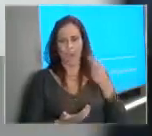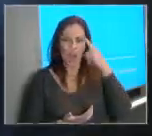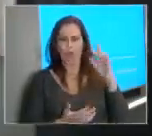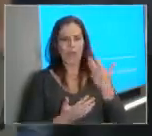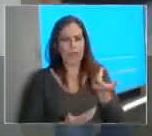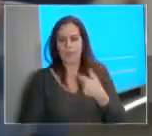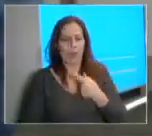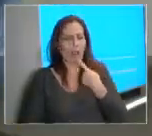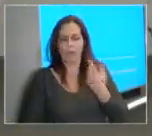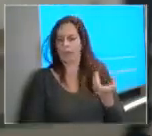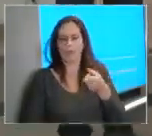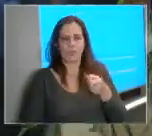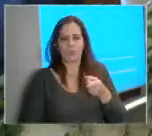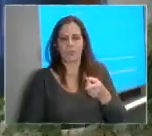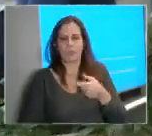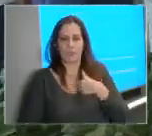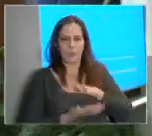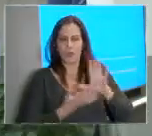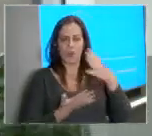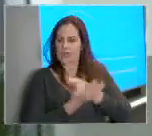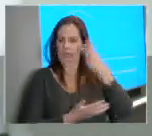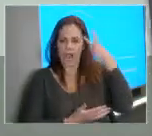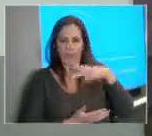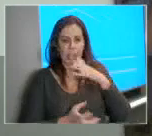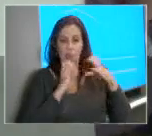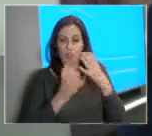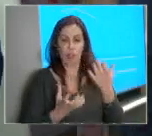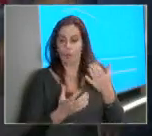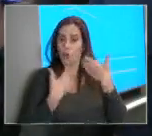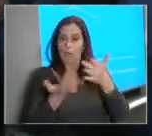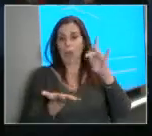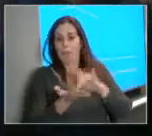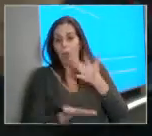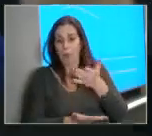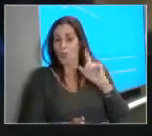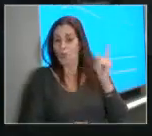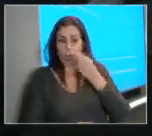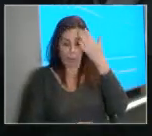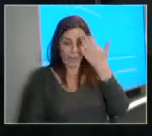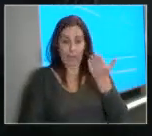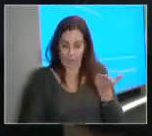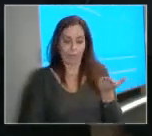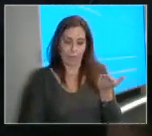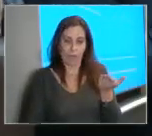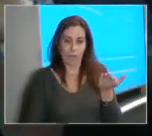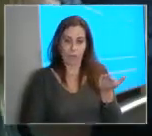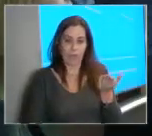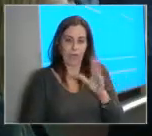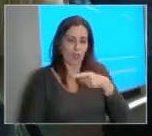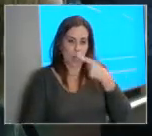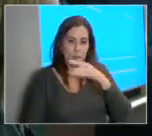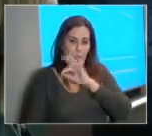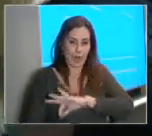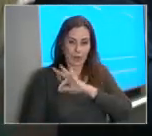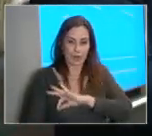אין מילים להגיד, ואני פשוט לא מצליח להבין איך התקשורת עומדת ונותנת לאיש הזה שכולם מכירים את השיח שלו